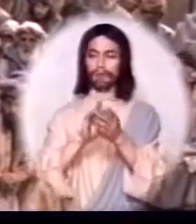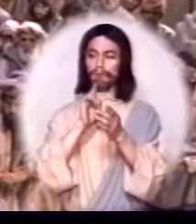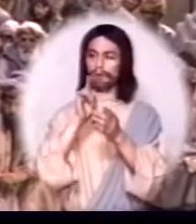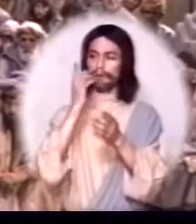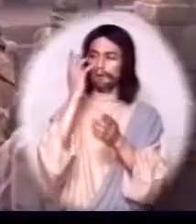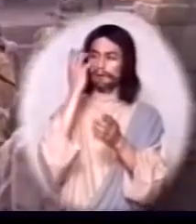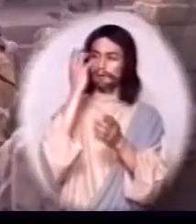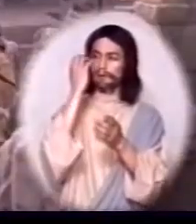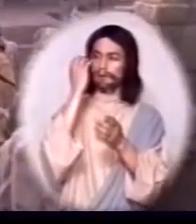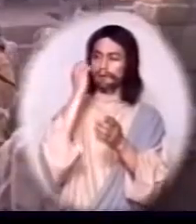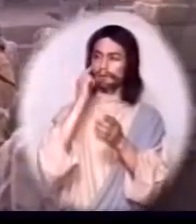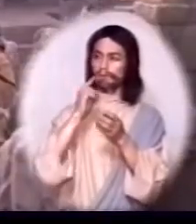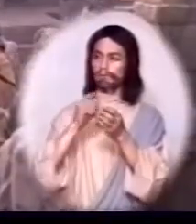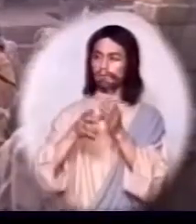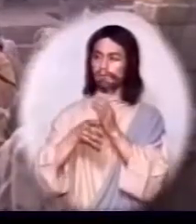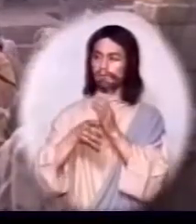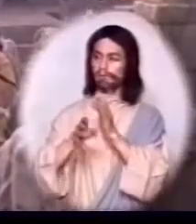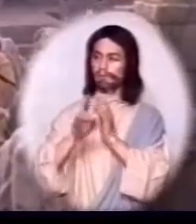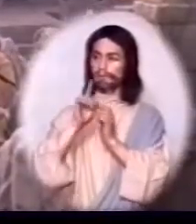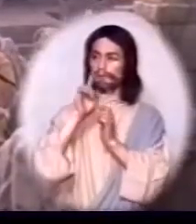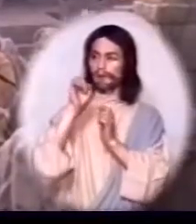침착하게 말하는데